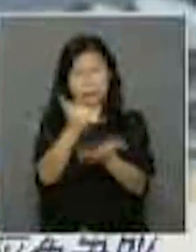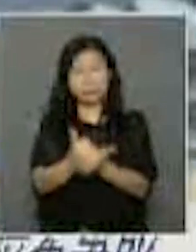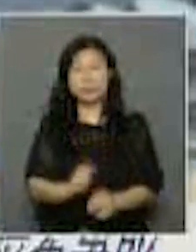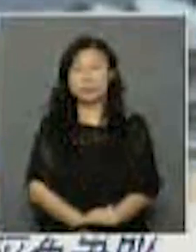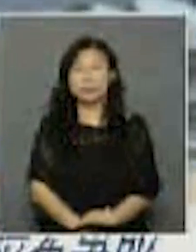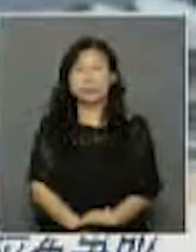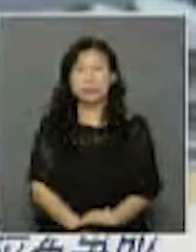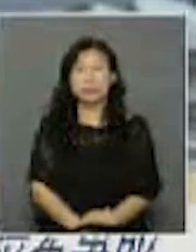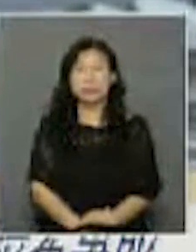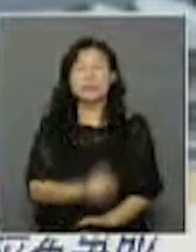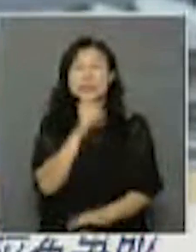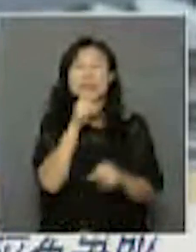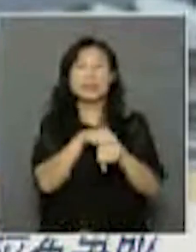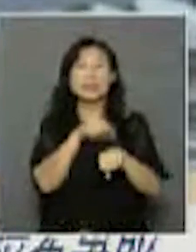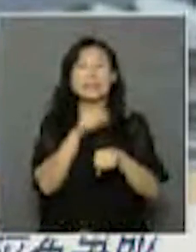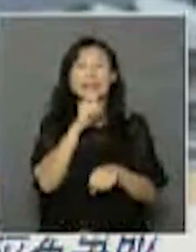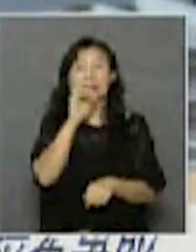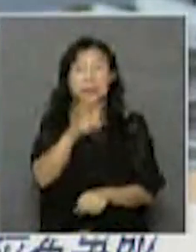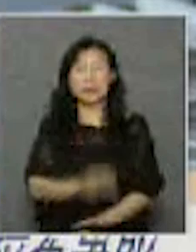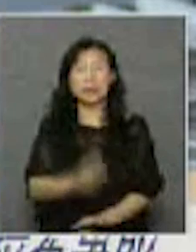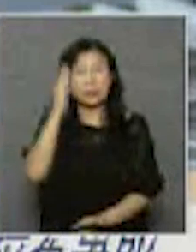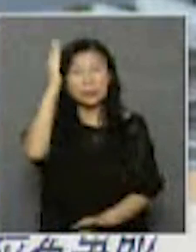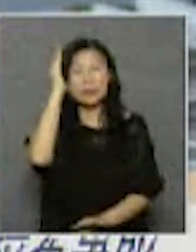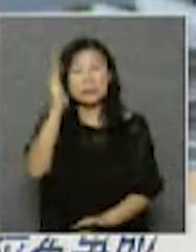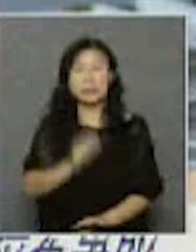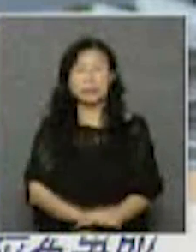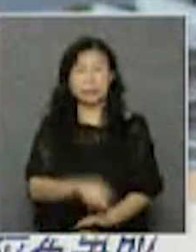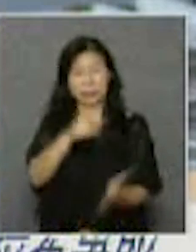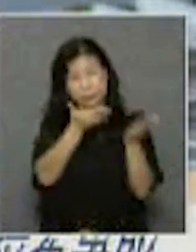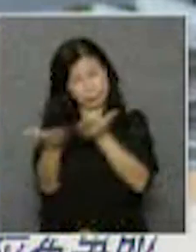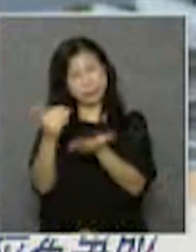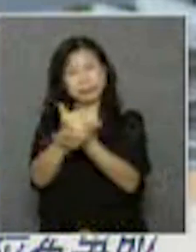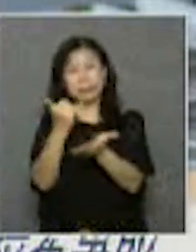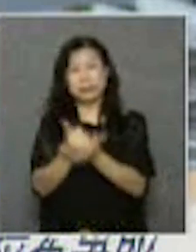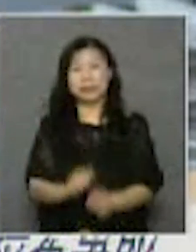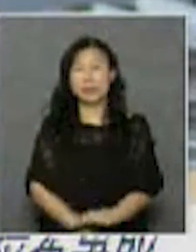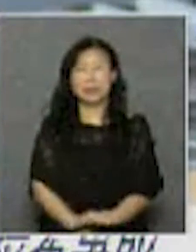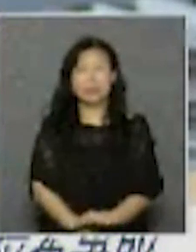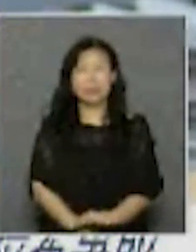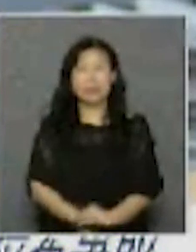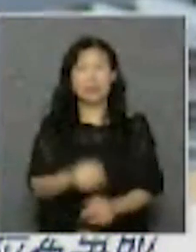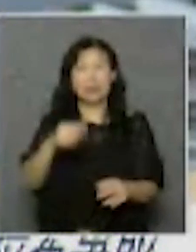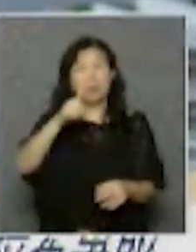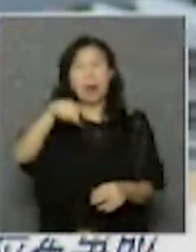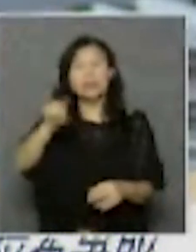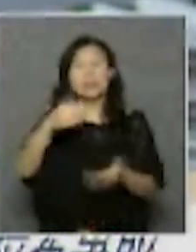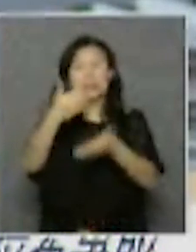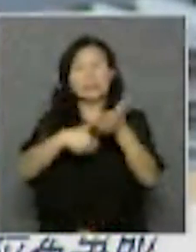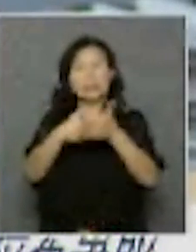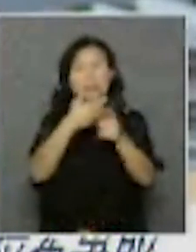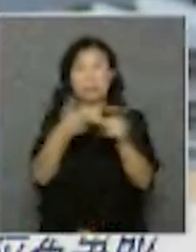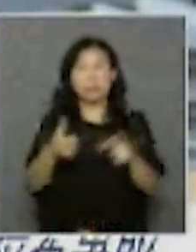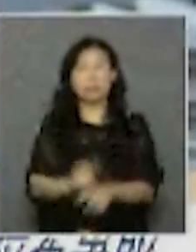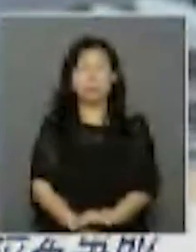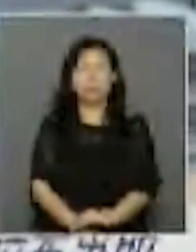為。得閒我先問你啫，我冇阻你時間啊！ 請你坐低， 一係你就唔批准啲減人工咪得咯？你又批准，咁